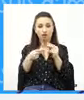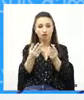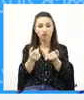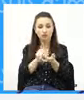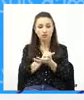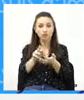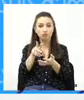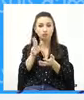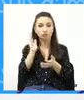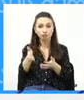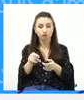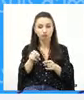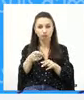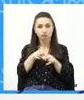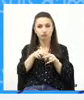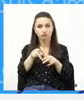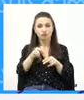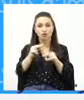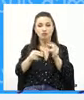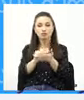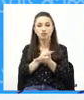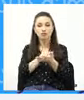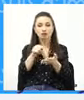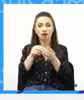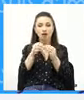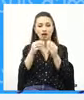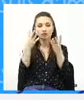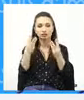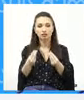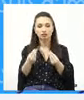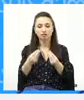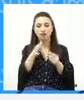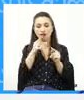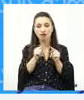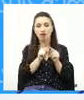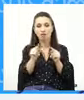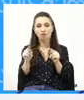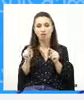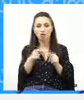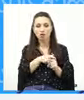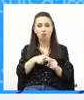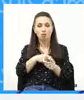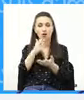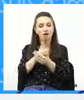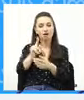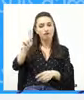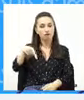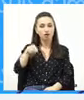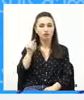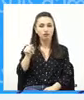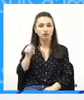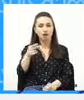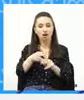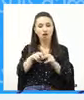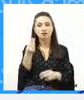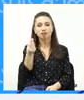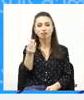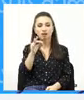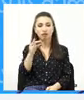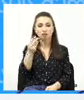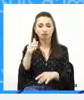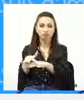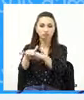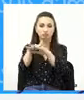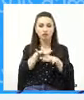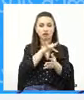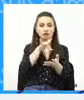ხელშეკრულების გაფორმება, ამ ხელშეკრულების გაფორმებიდან 10 დღის განმავლობაში კომპანიას აქვს ვალდებულება ეს თანხა